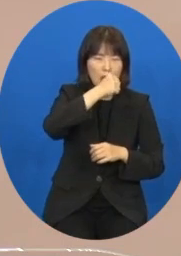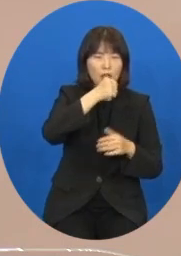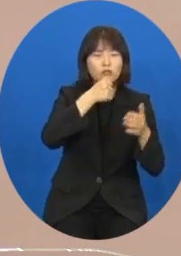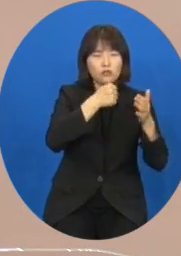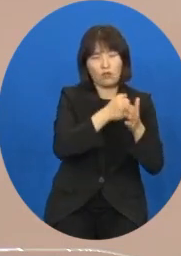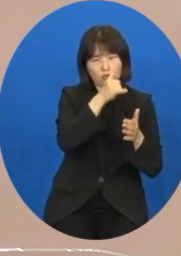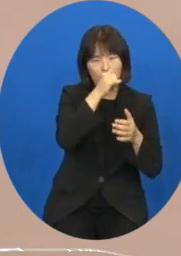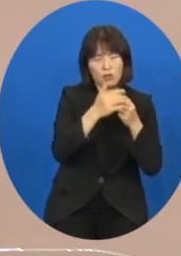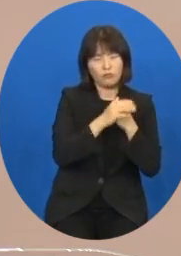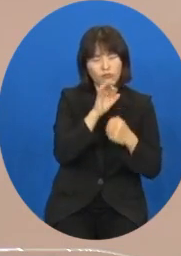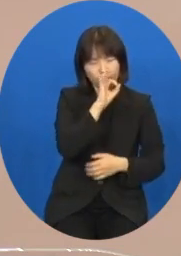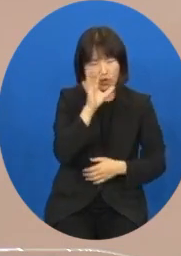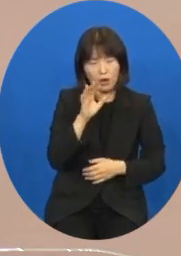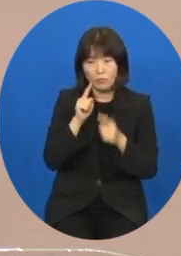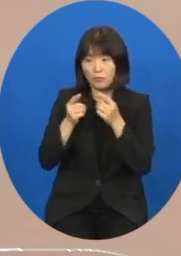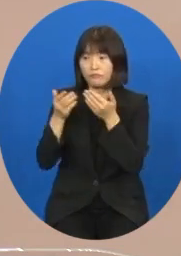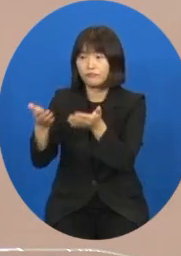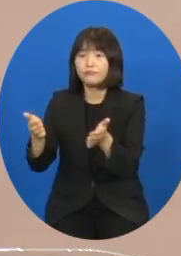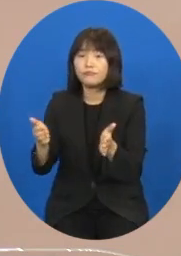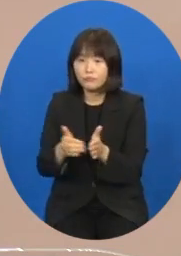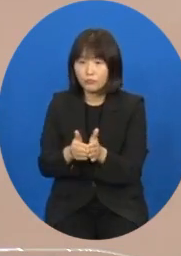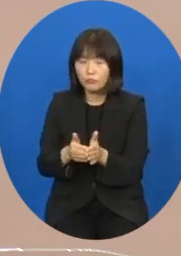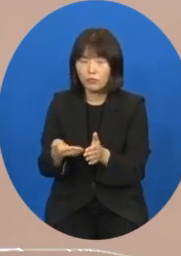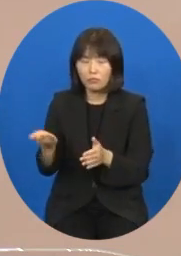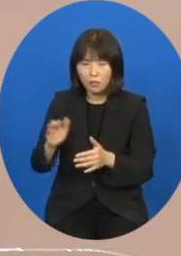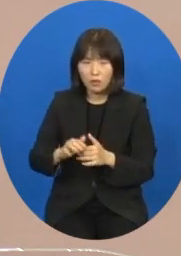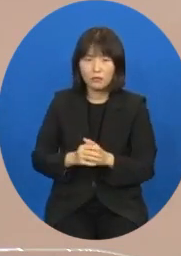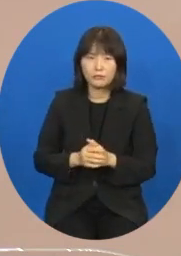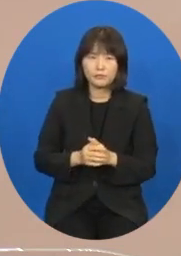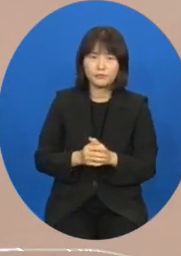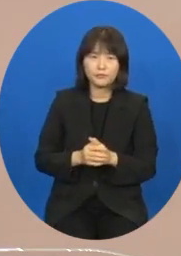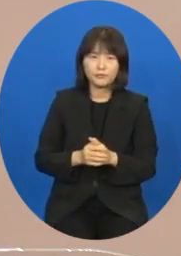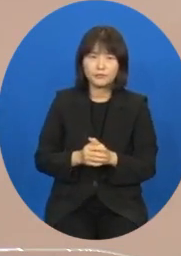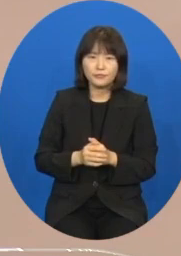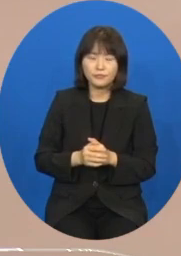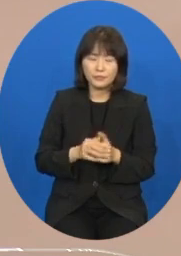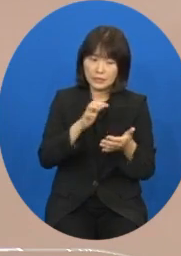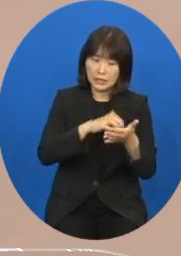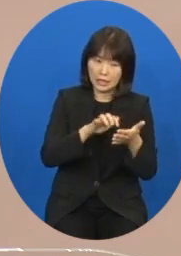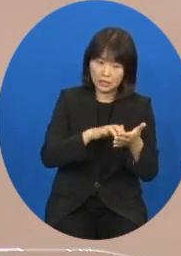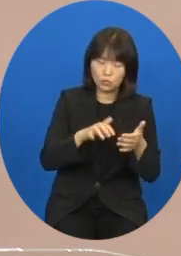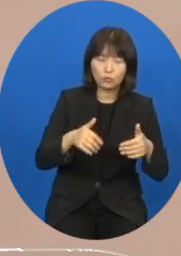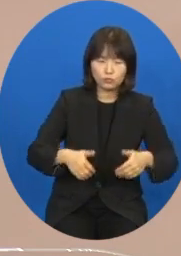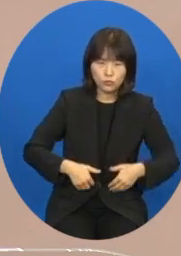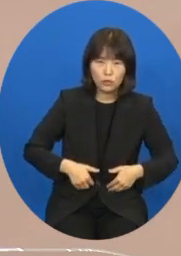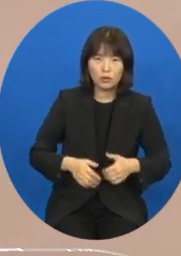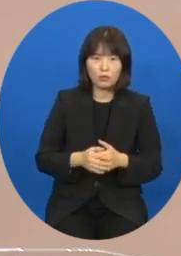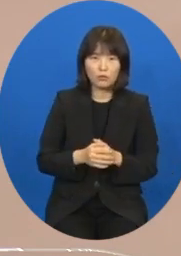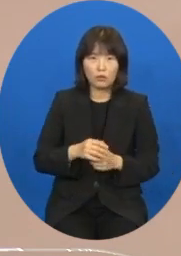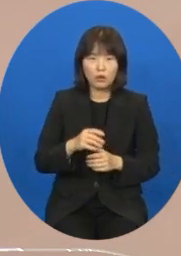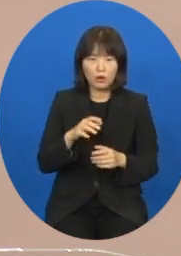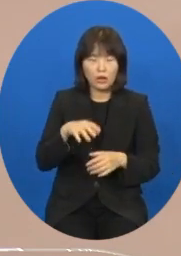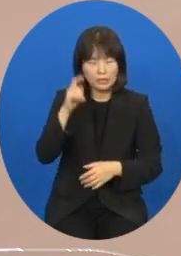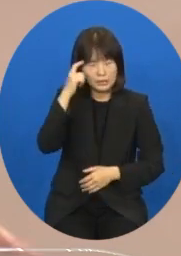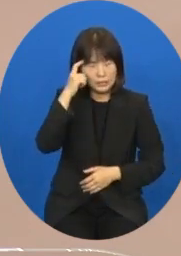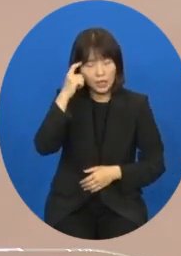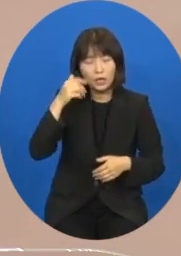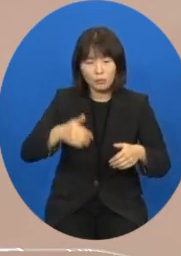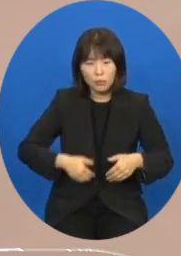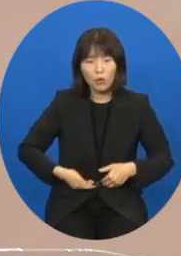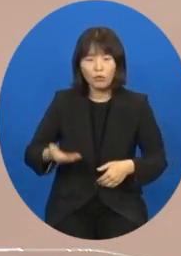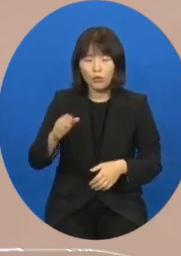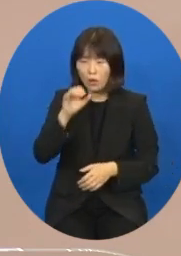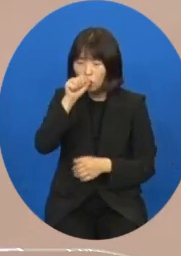그런 말씀을 드린 건데 계산도 해보고 따질 건 따져도 보아야지 무조건 좋은 뜻이라고만 밀어붙이면